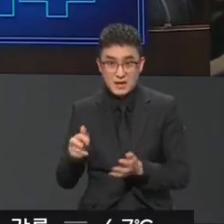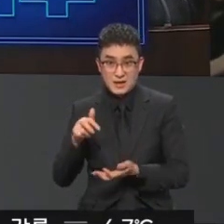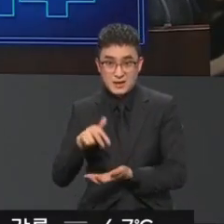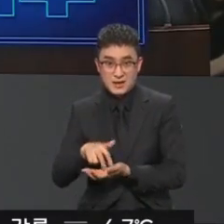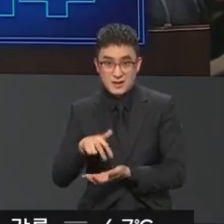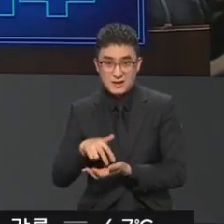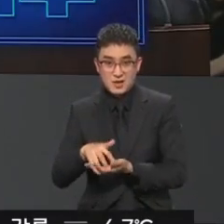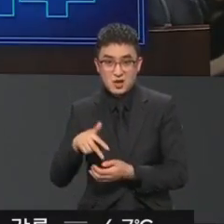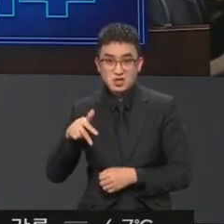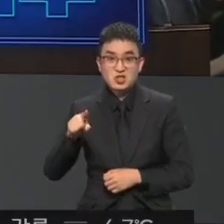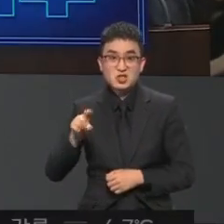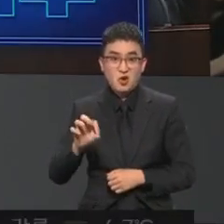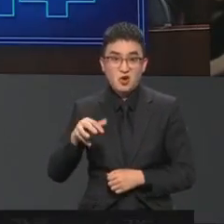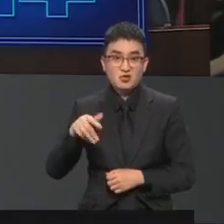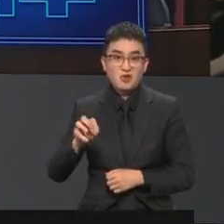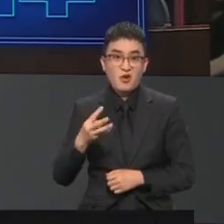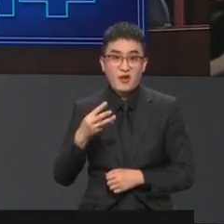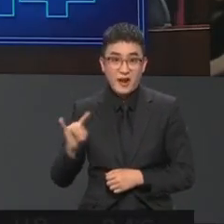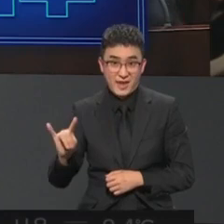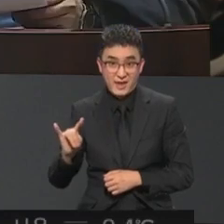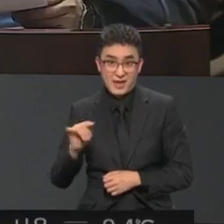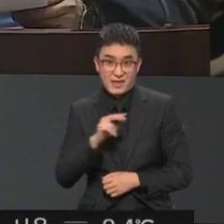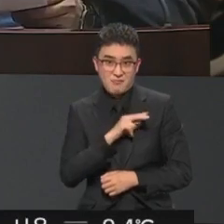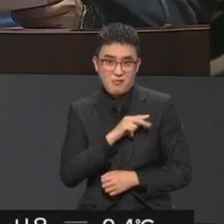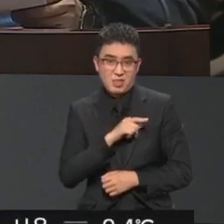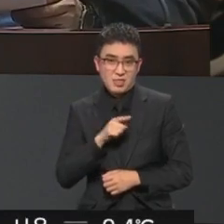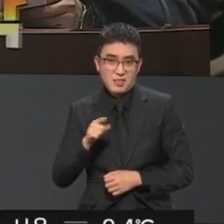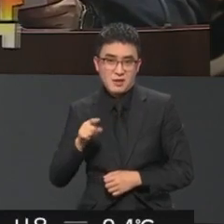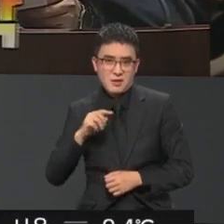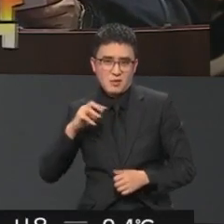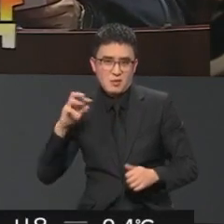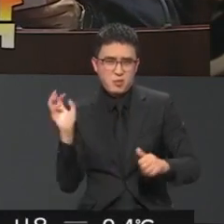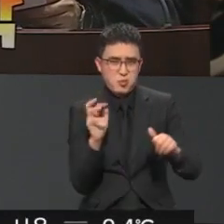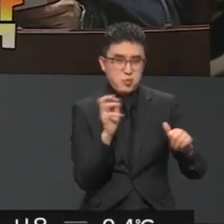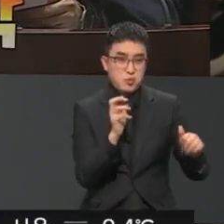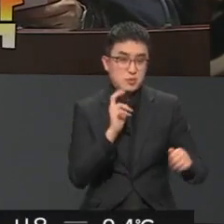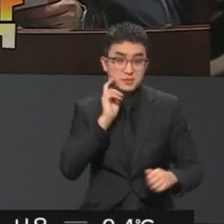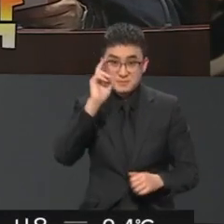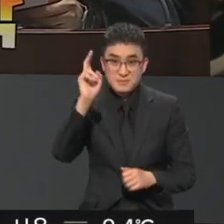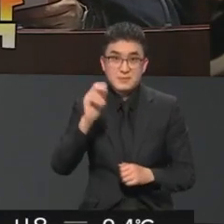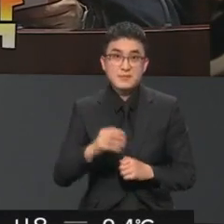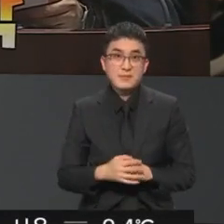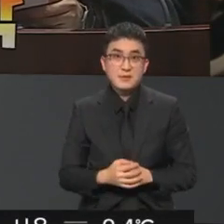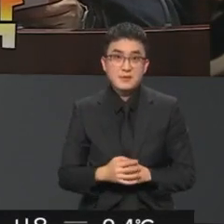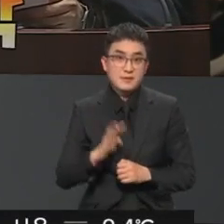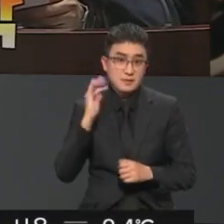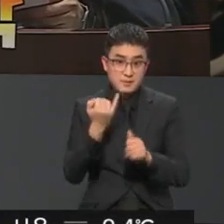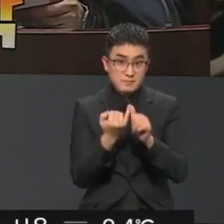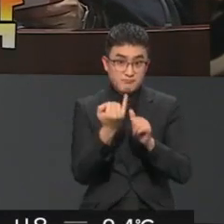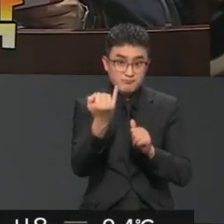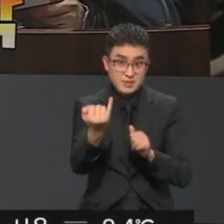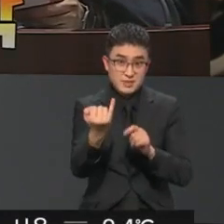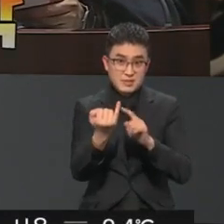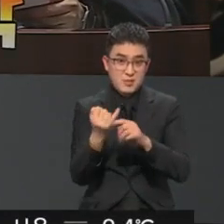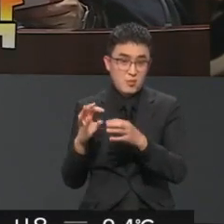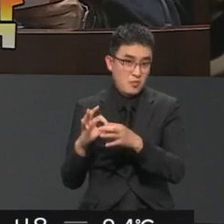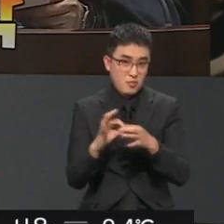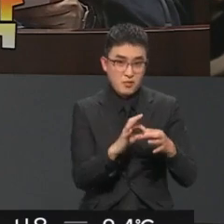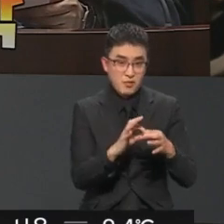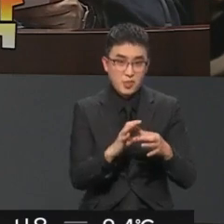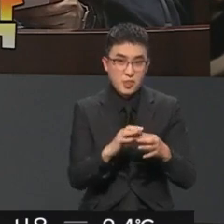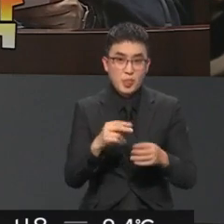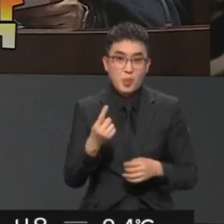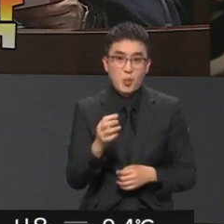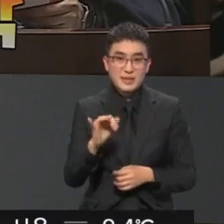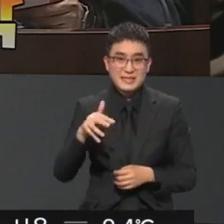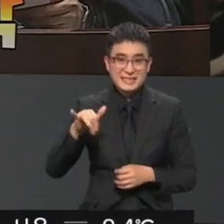최고위원의 활약이 눈에 띄었는데요. 김 여사의 도이치모터스 주가 조작 사건과 관련한 윤석열 대통령의 발언을 도마 위에